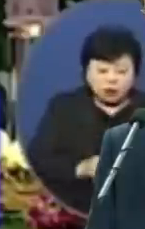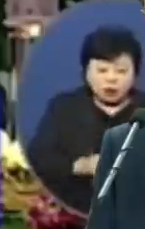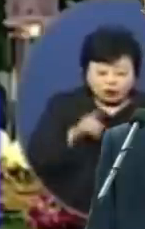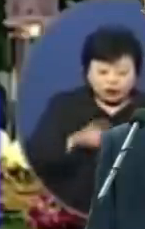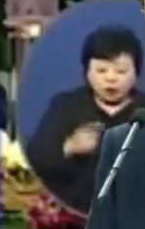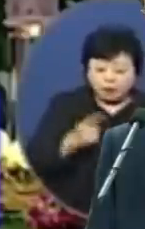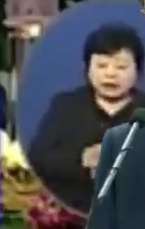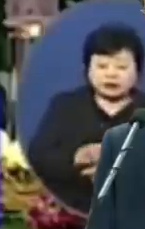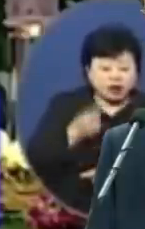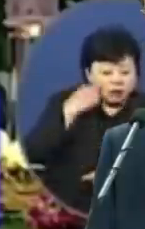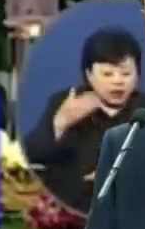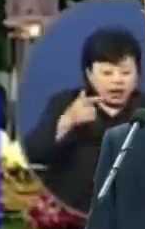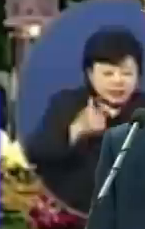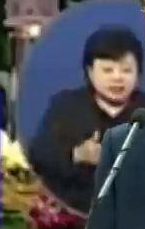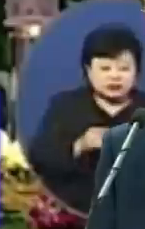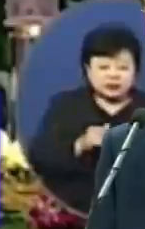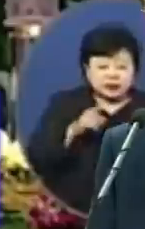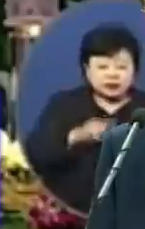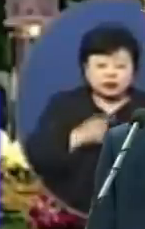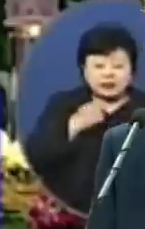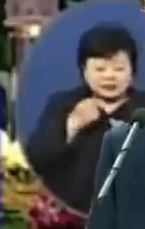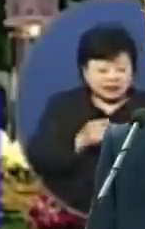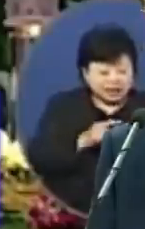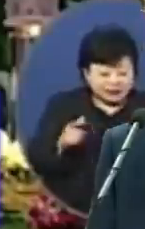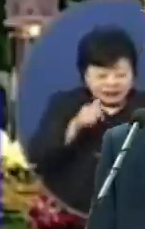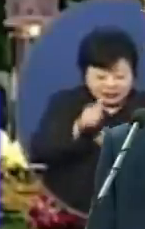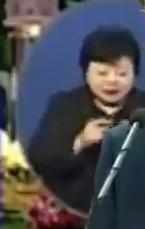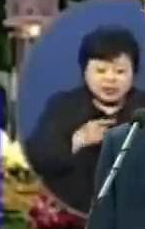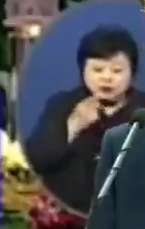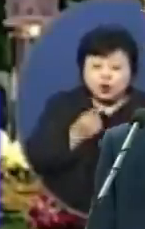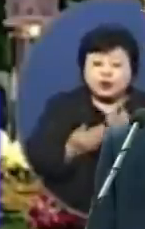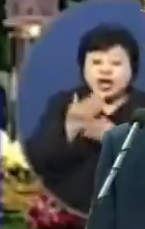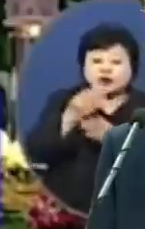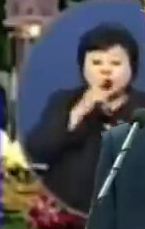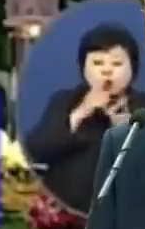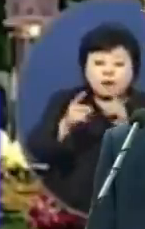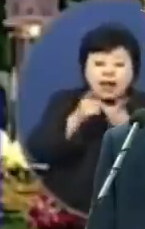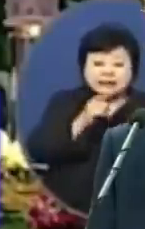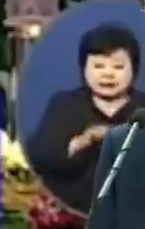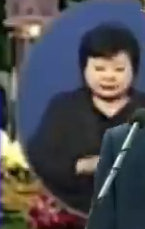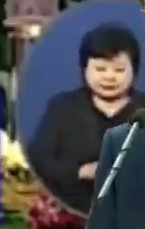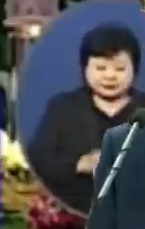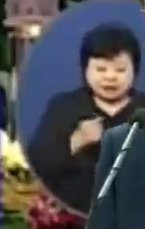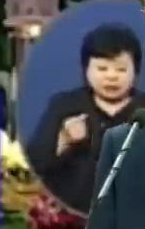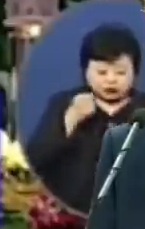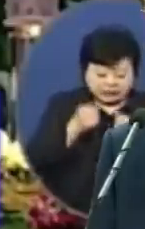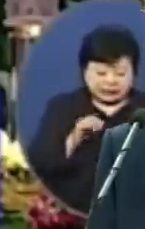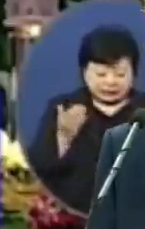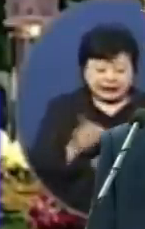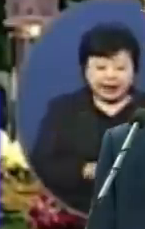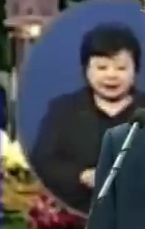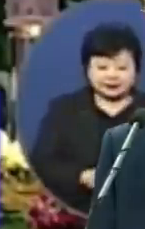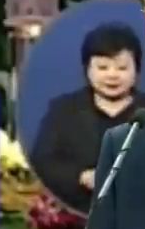하라. 예수님은 사람이 떡으로만 살 것이 아니요 하나님의 입으로부터 나오는 모든 말씀으로 살